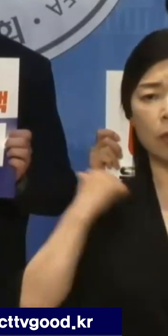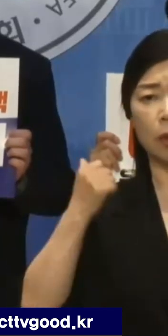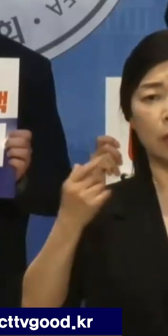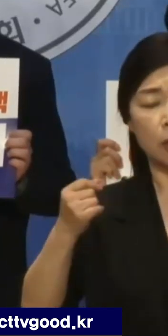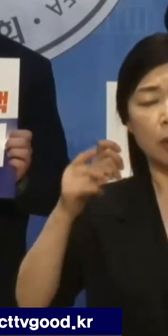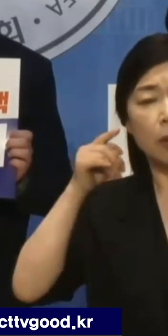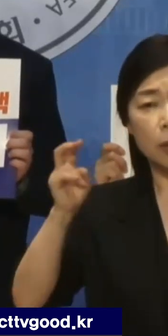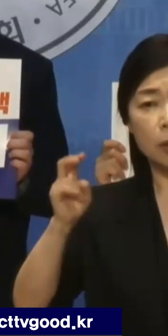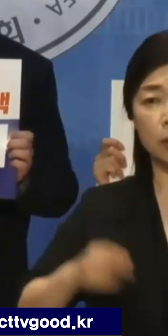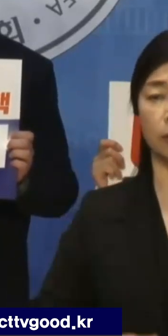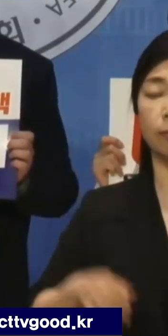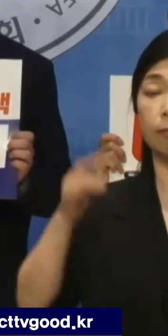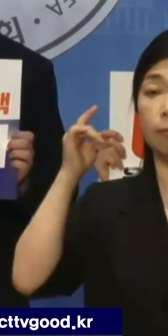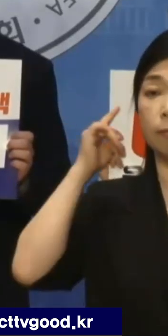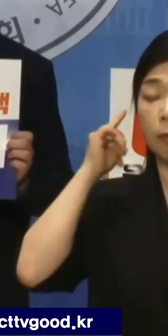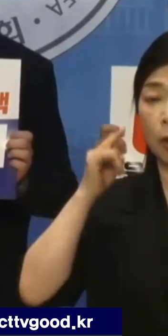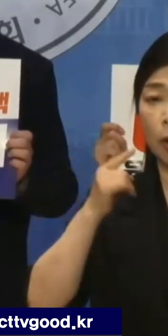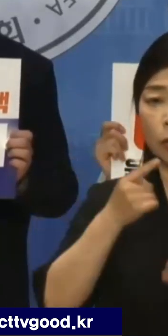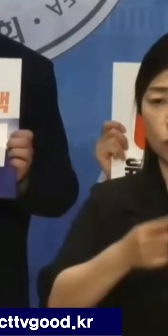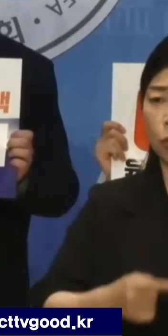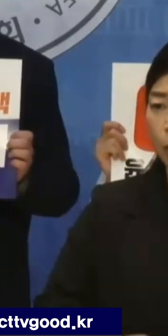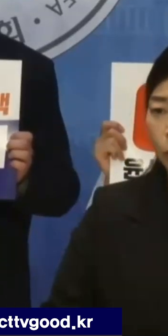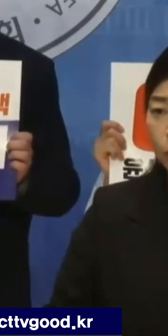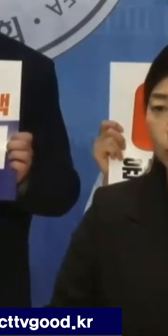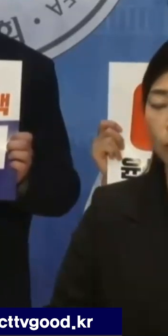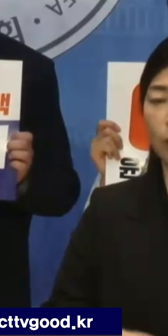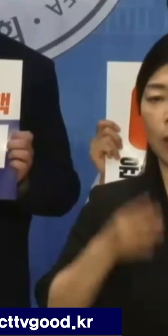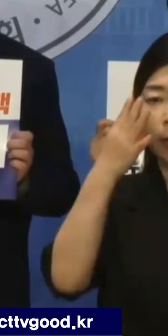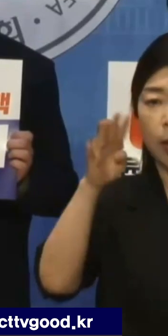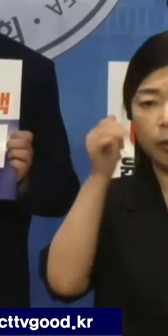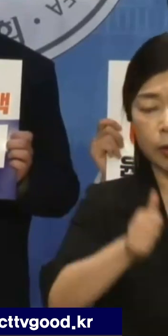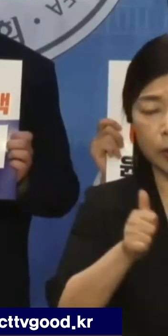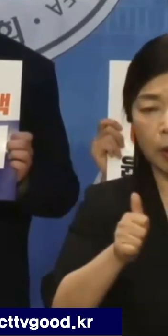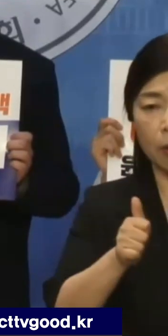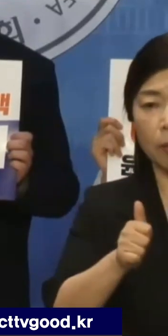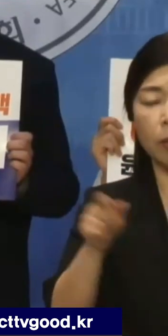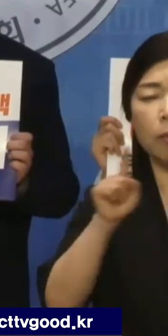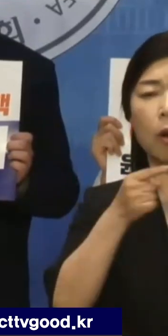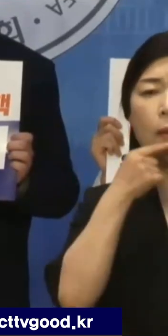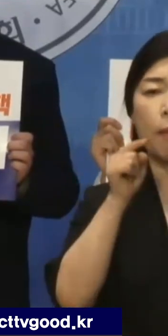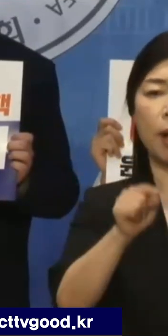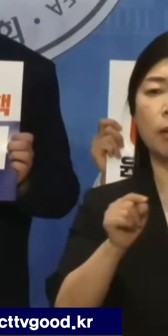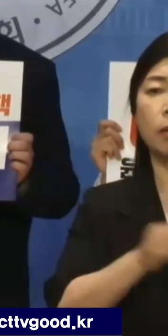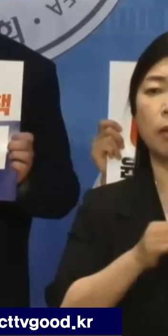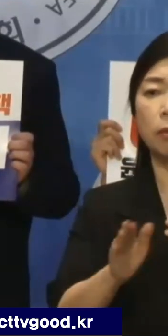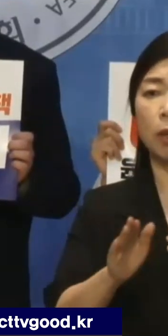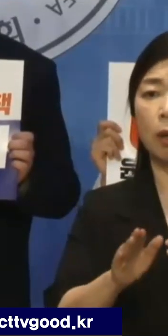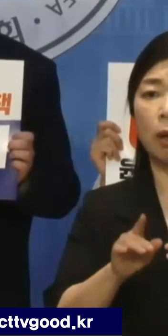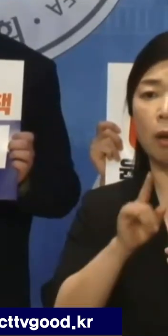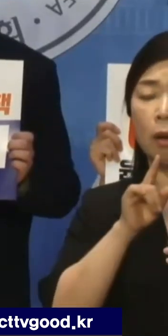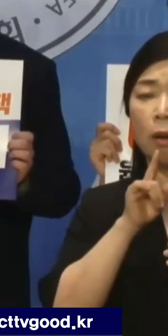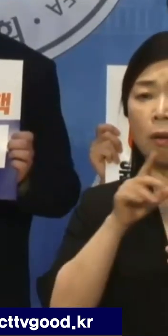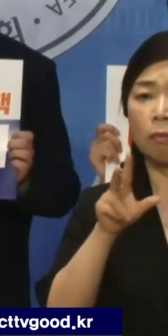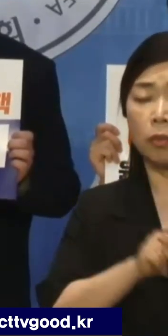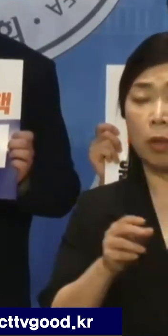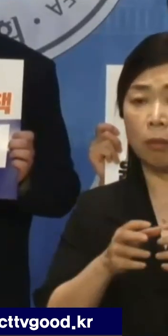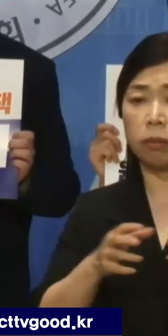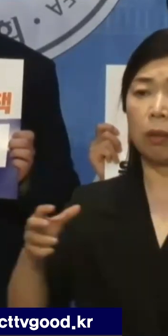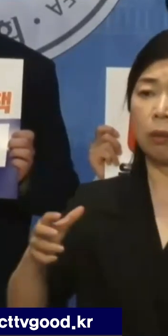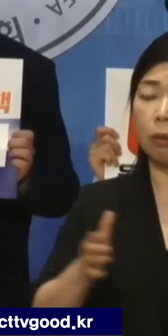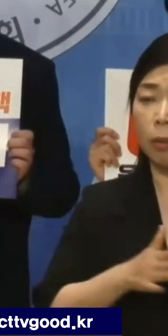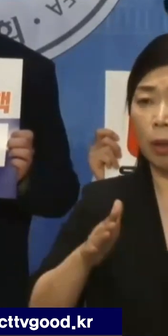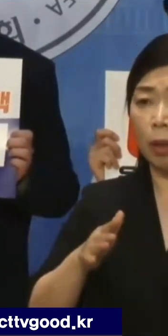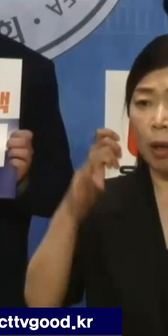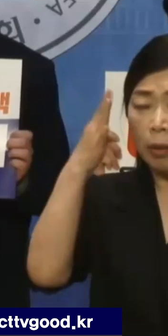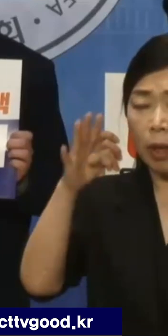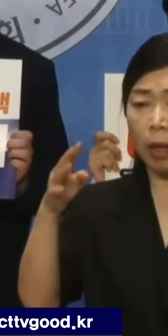같아요. 네, 윤석열 대통령께서 수능 발언한 이후에 이제 파장이 커지니까 그